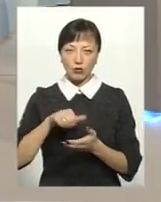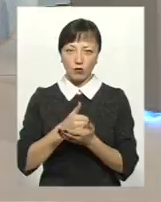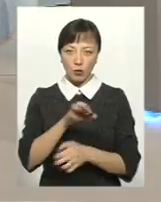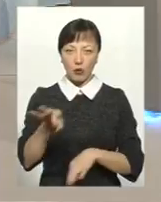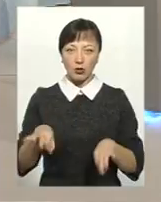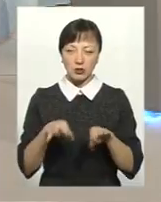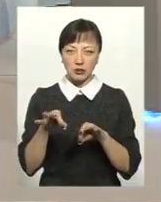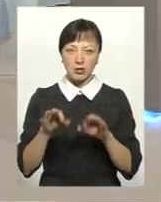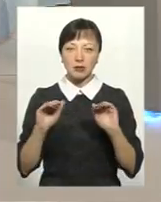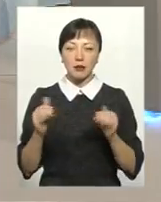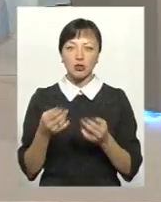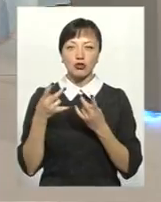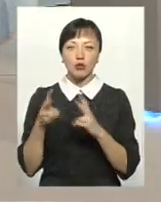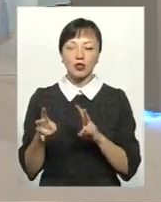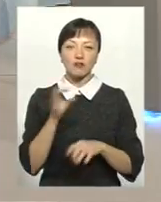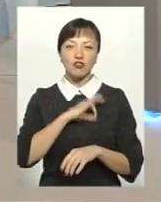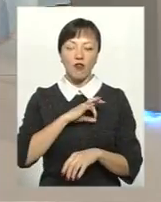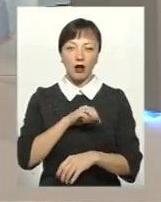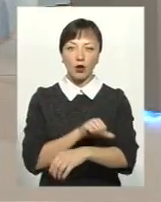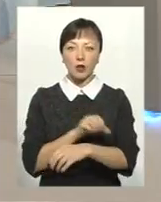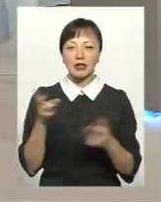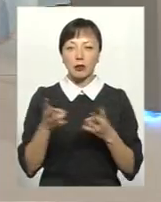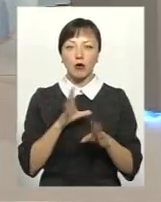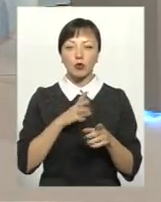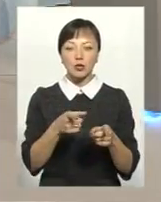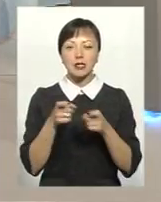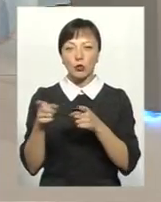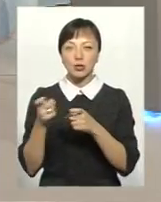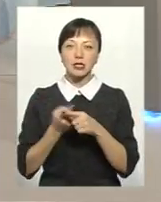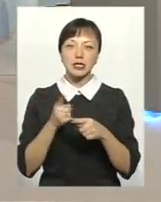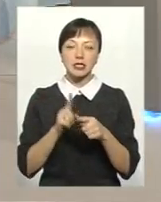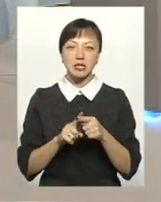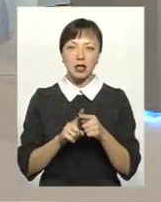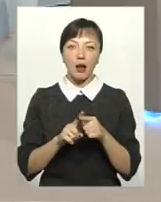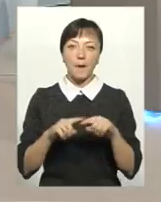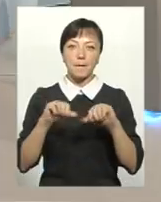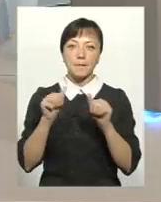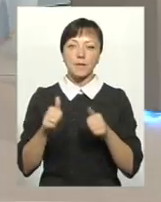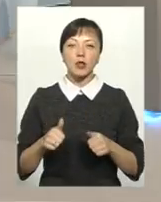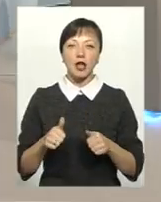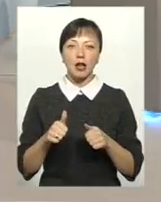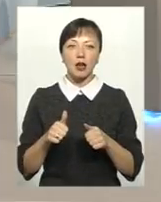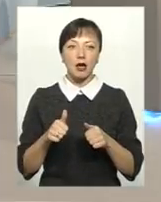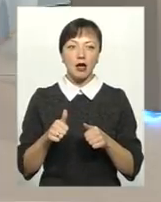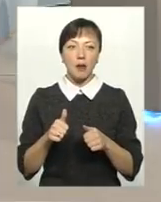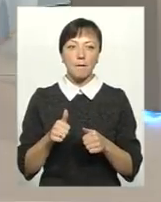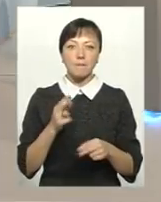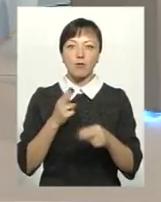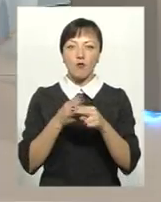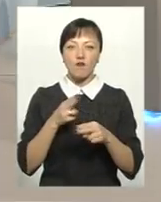«Зменшення шкоди від вживання наркотиків». І їх треба було залучити. Це от модель профігендер, що я кажу.